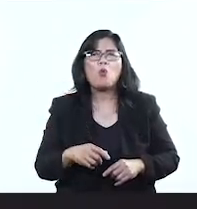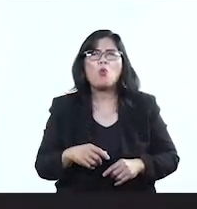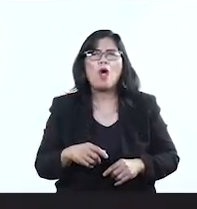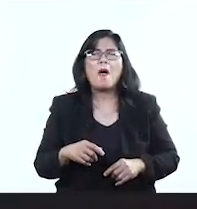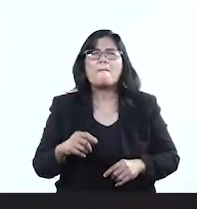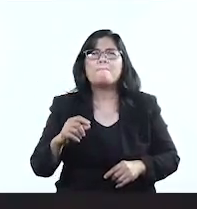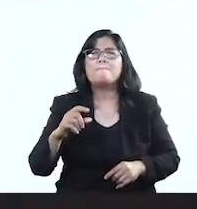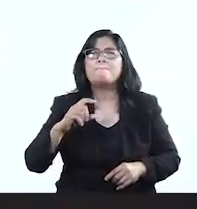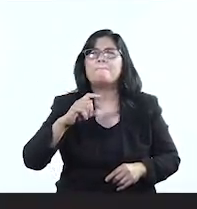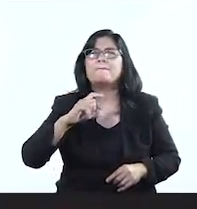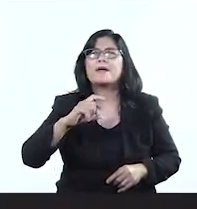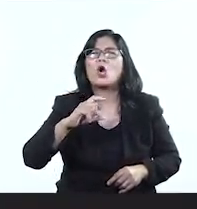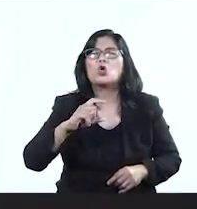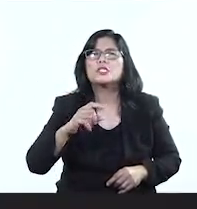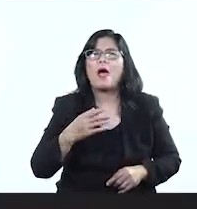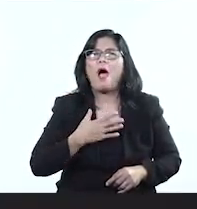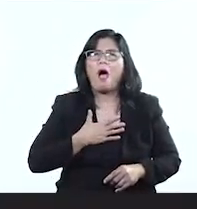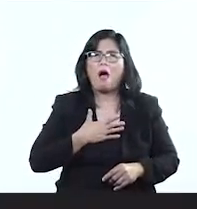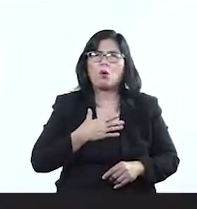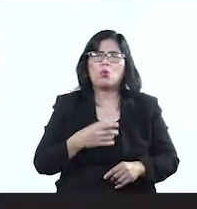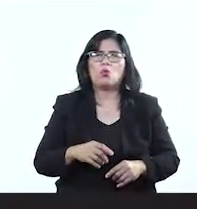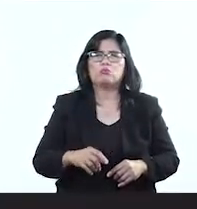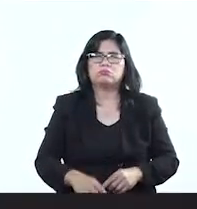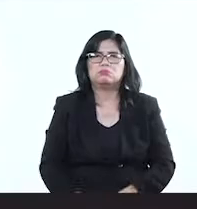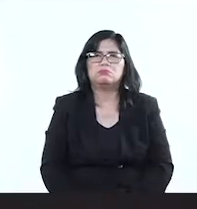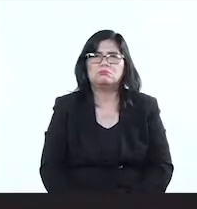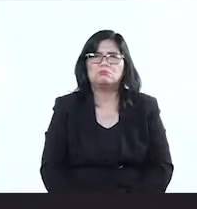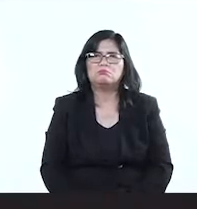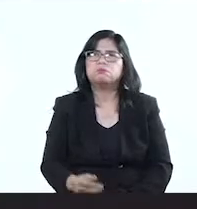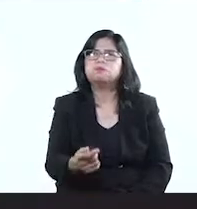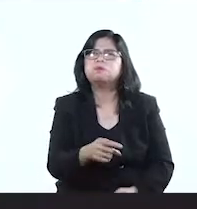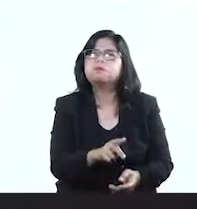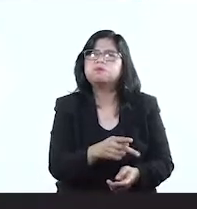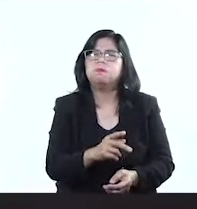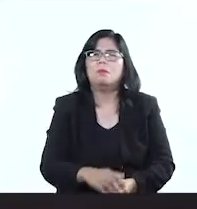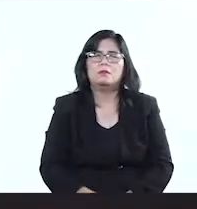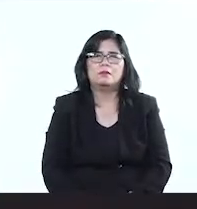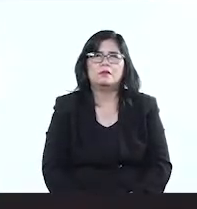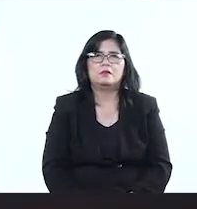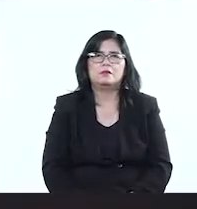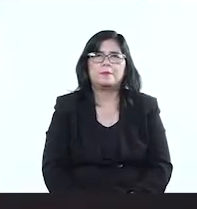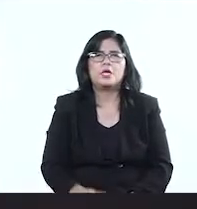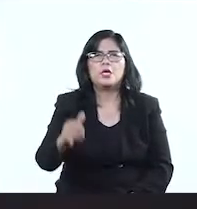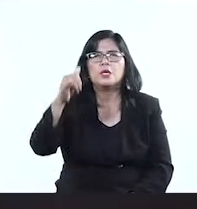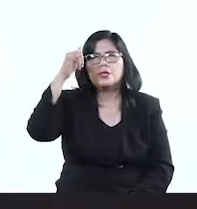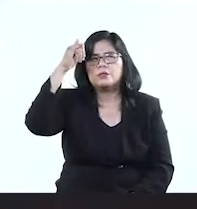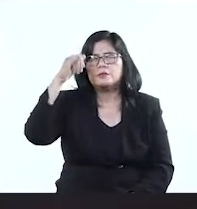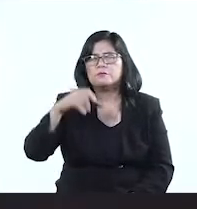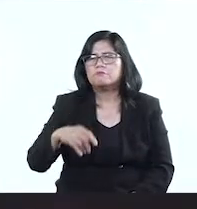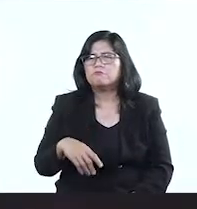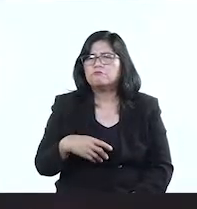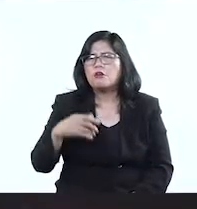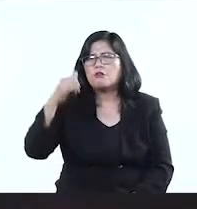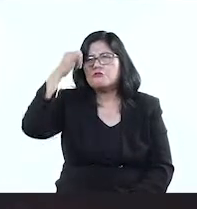dan Yusuf menyadari betul pelari fikasi bilangan menyelesaikan masalahnya Oh ya pertama juga menambah emosi yang